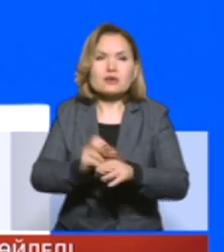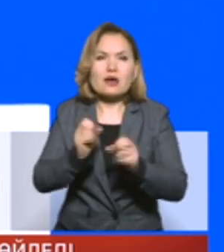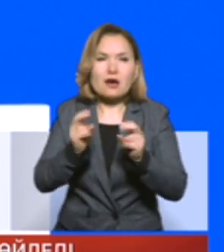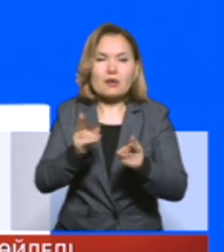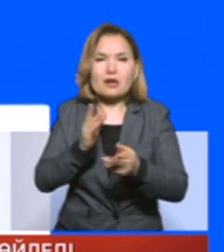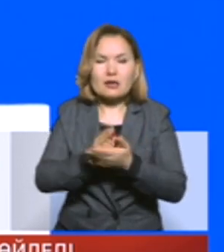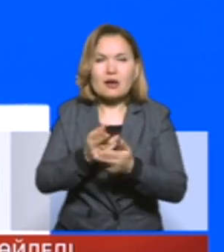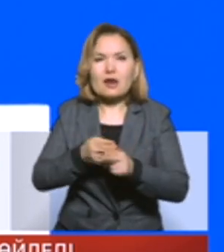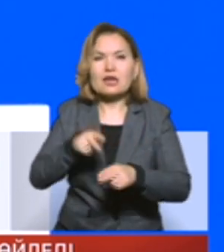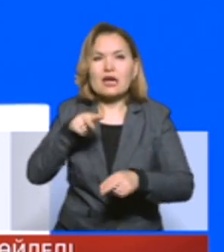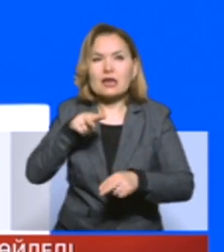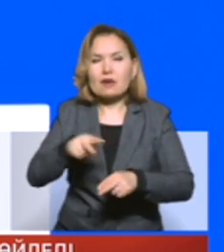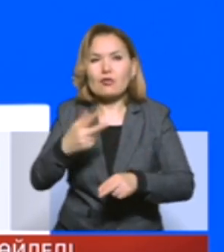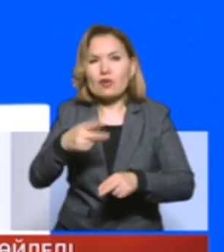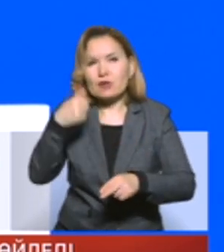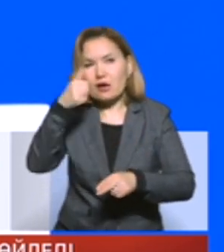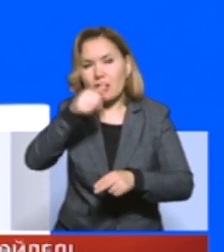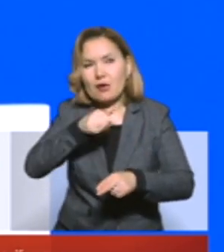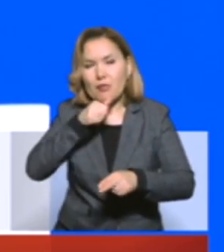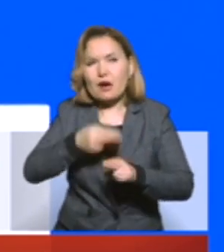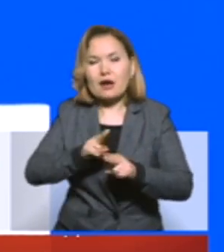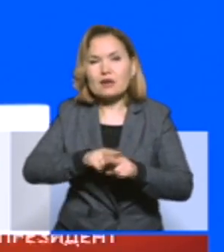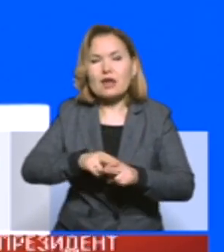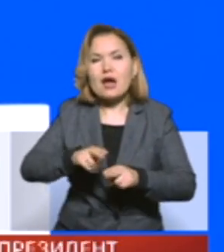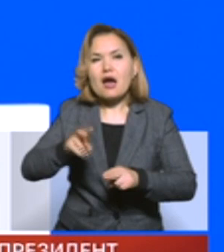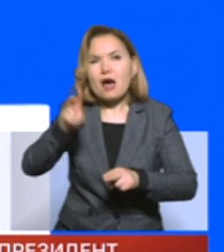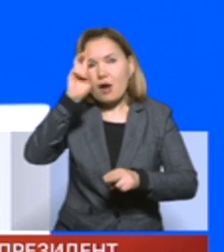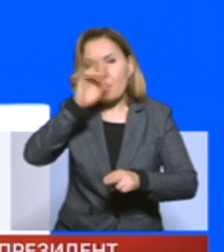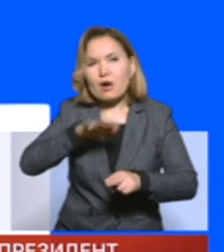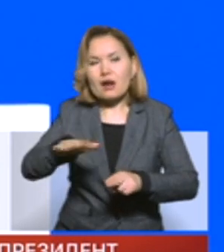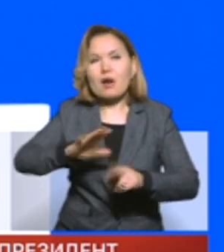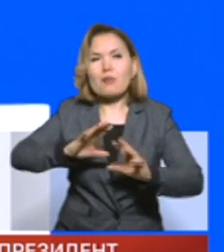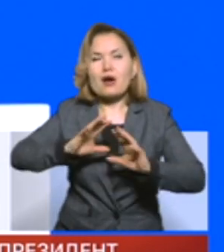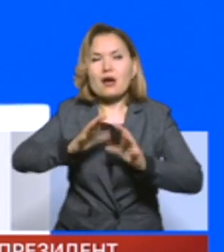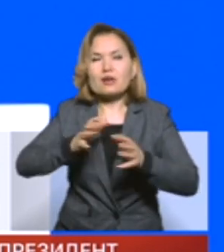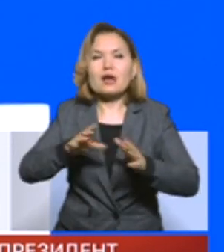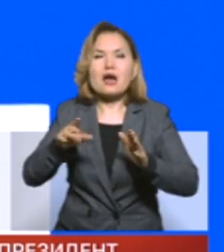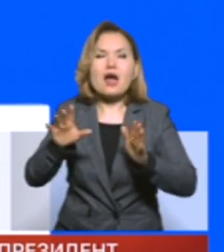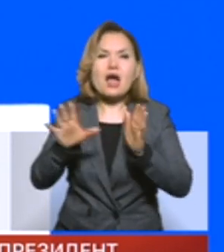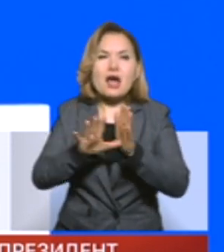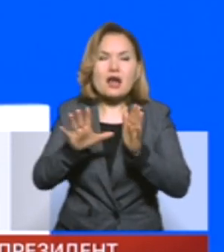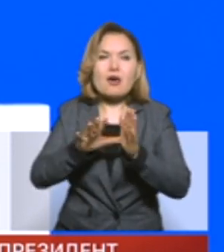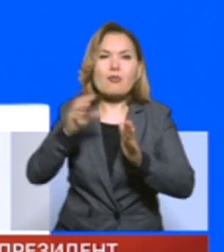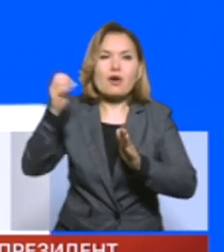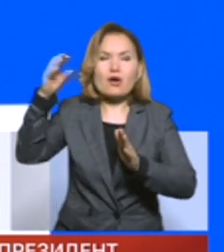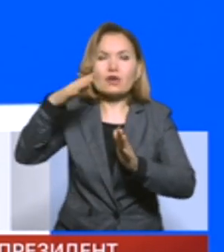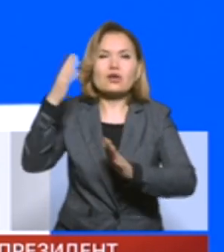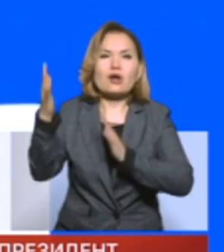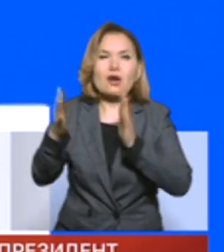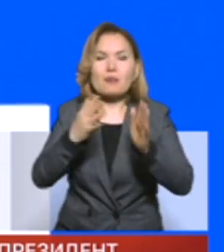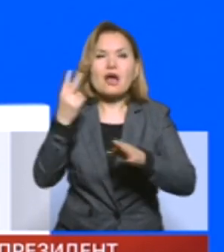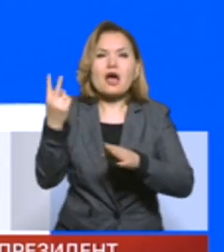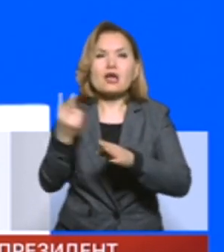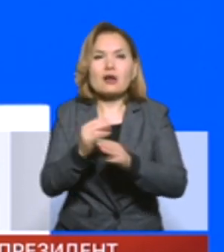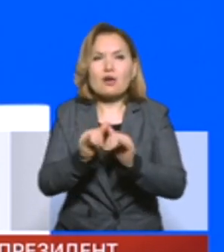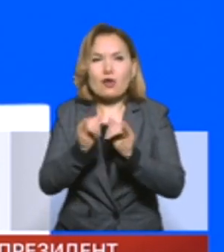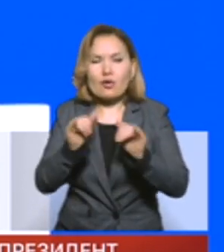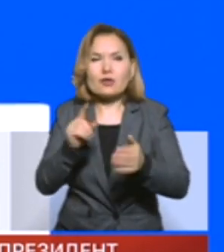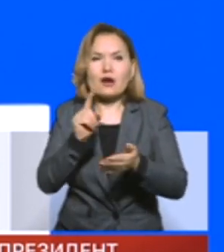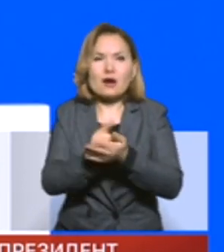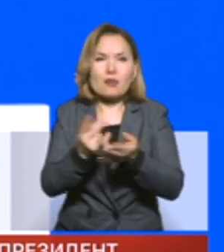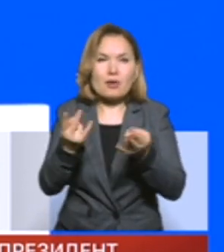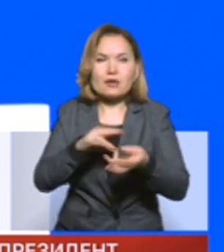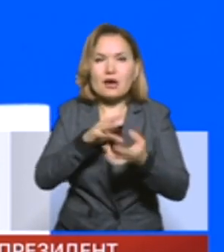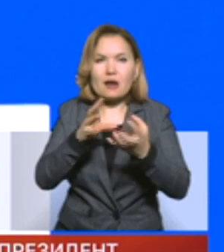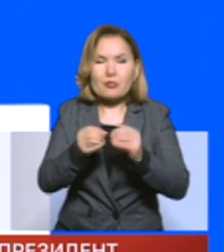жеткізілді. 2030 жылға қарай елдер баламалы энергия үлесін арттыруға және энергия тиімділігін екі есеге көбейтуге міндетті.